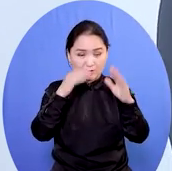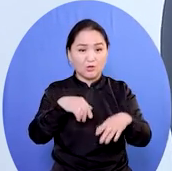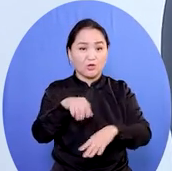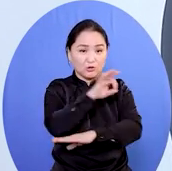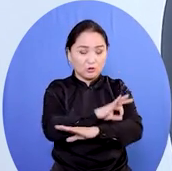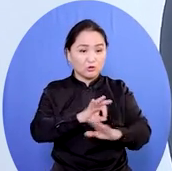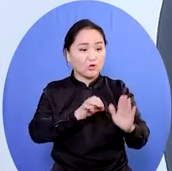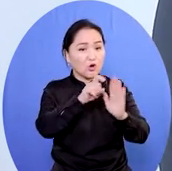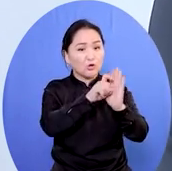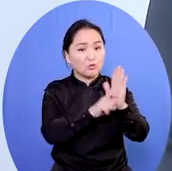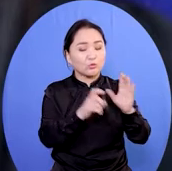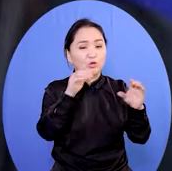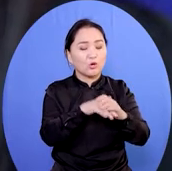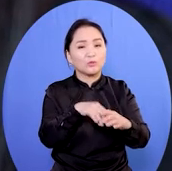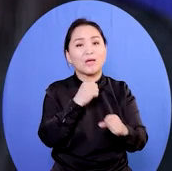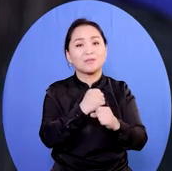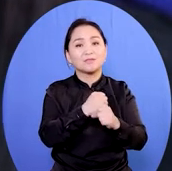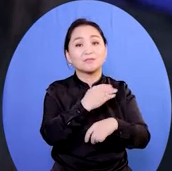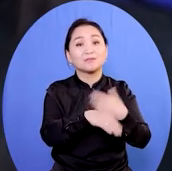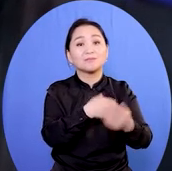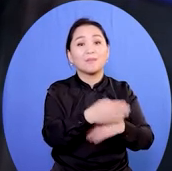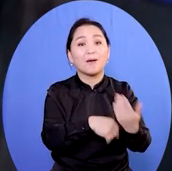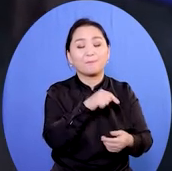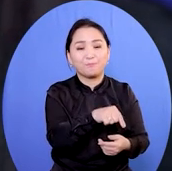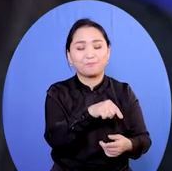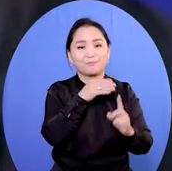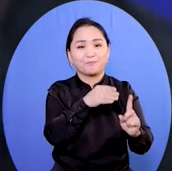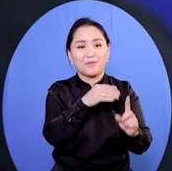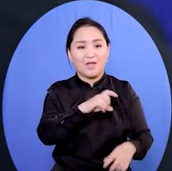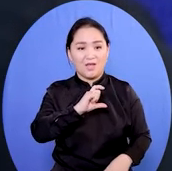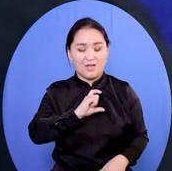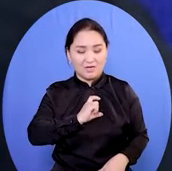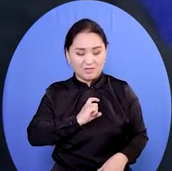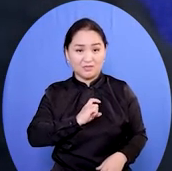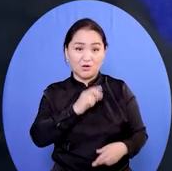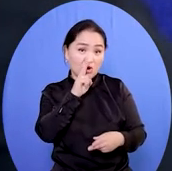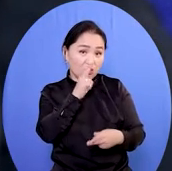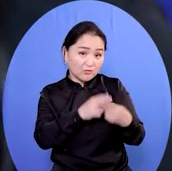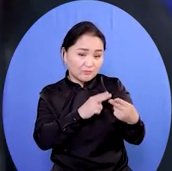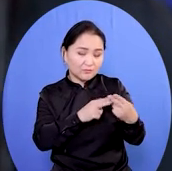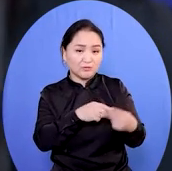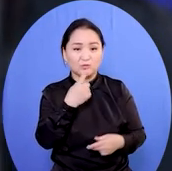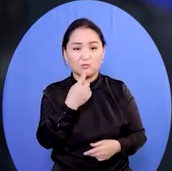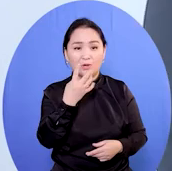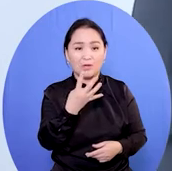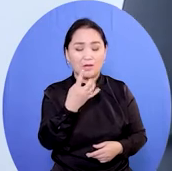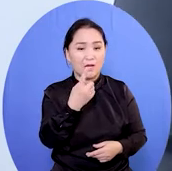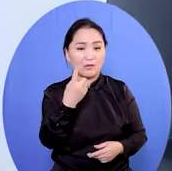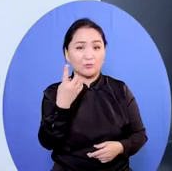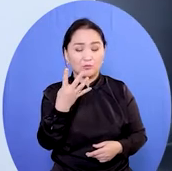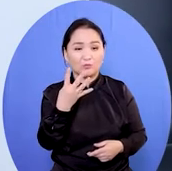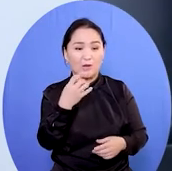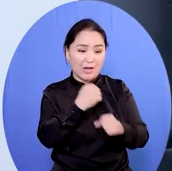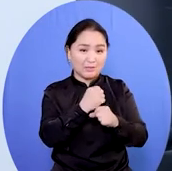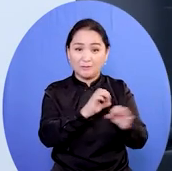хөтөлбөрт хамруулъя гэдэг энэ зорилго тавиад бүгдээрээ ажилласан. Одоо энэ чиглэлээрээ хүнсний эрхийн бичгийн үйлчилгээнд хамруулдаг нэг 114 хөтөлмөрийн насны ажилгүй